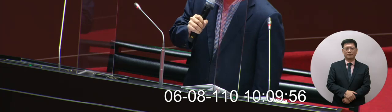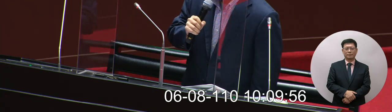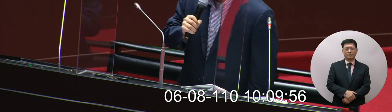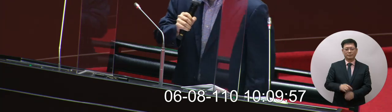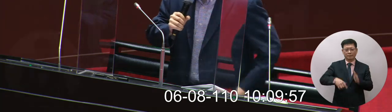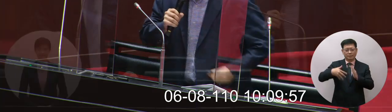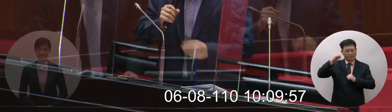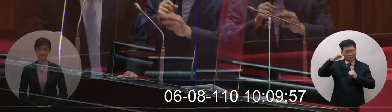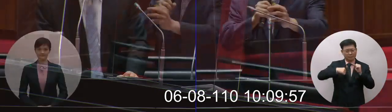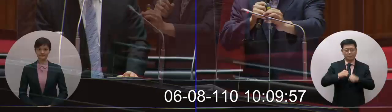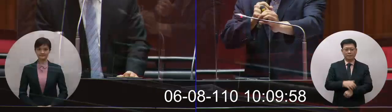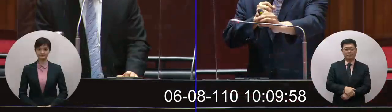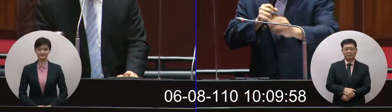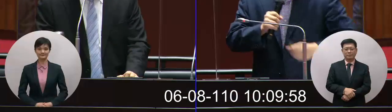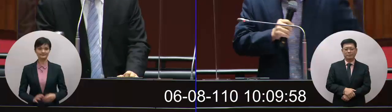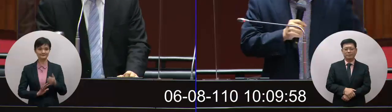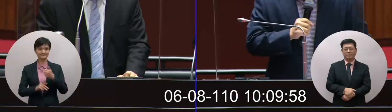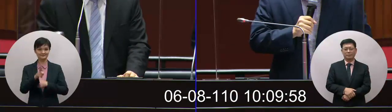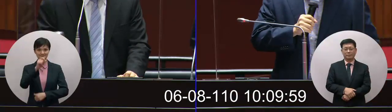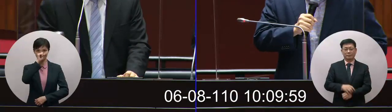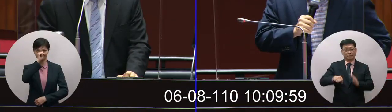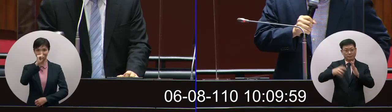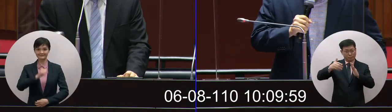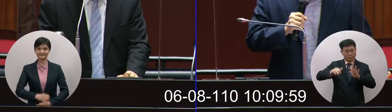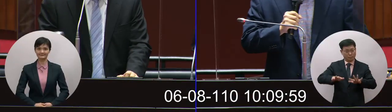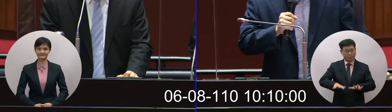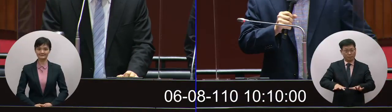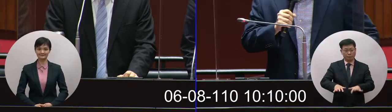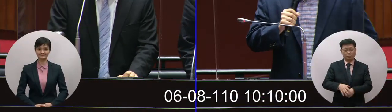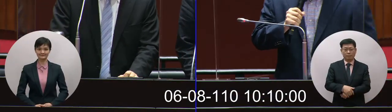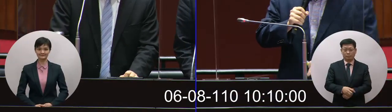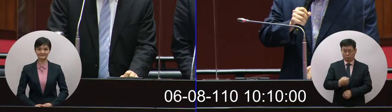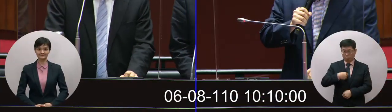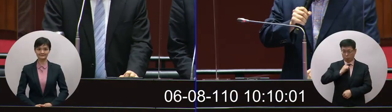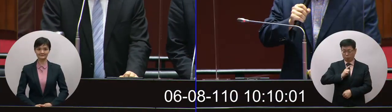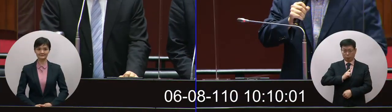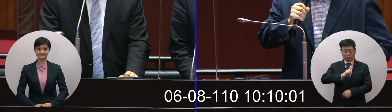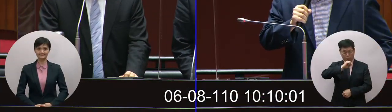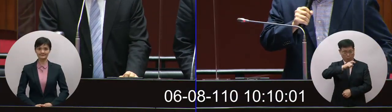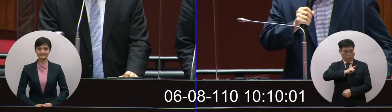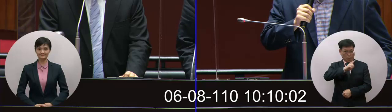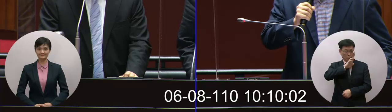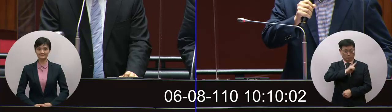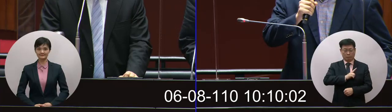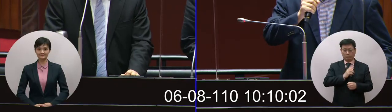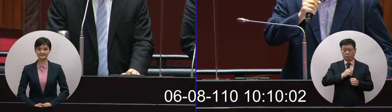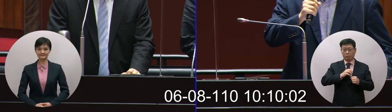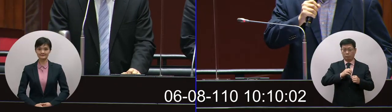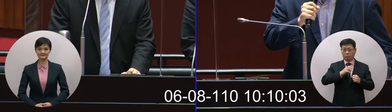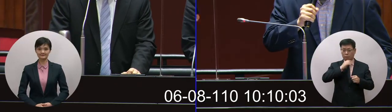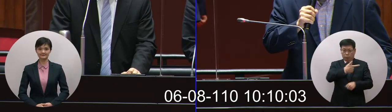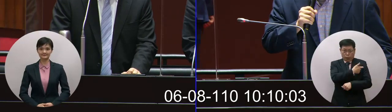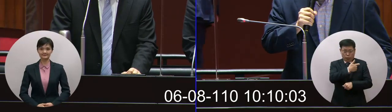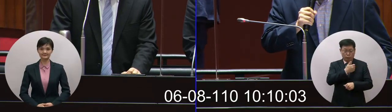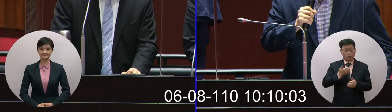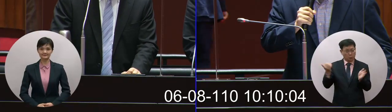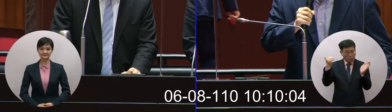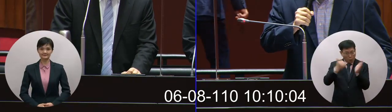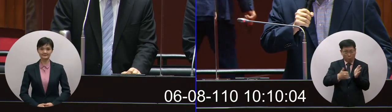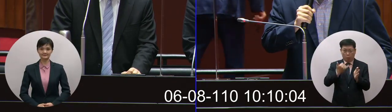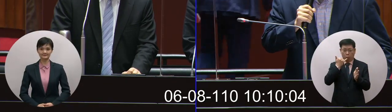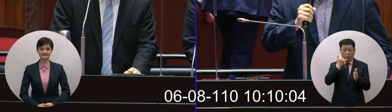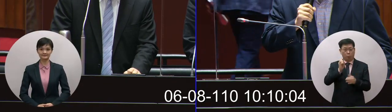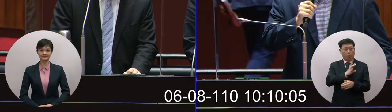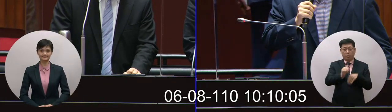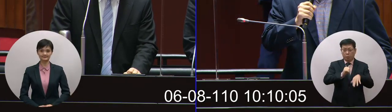请。一六老赵， 不要留。 一六，今嘛吼，咱的国产疫苗解盲在即嘛，吼、哦。 啊，